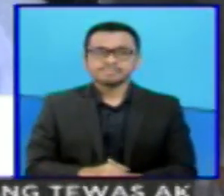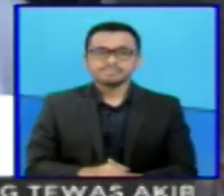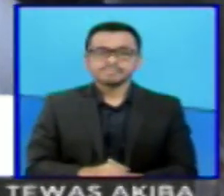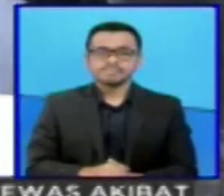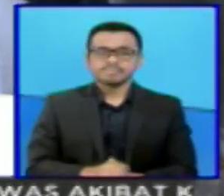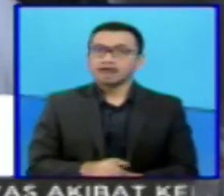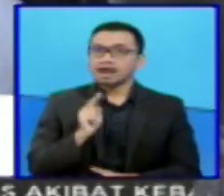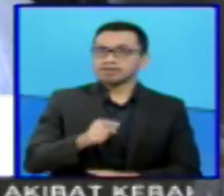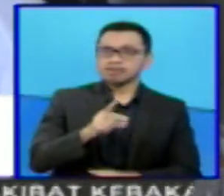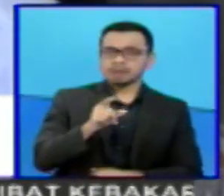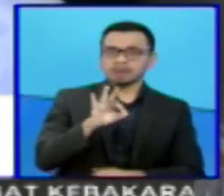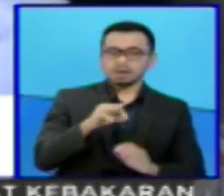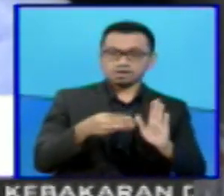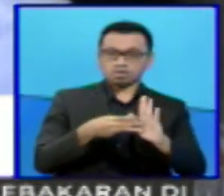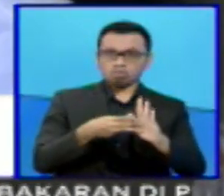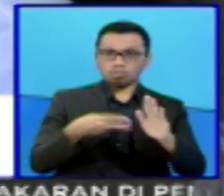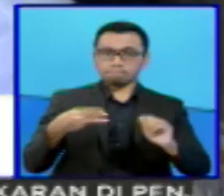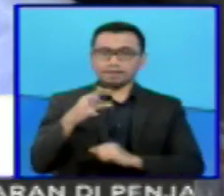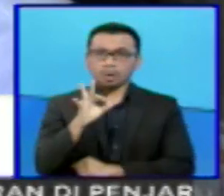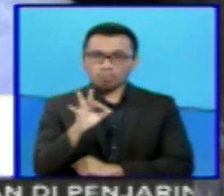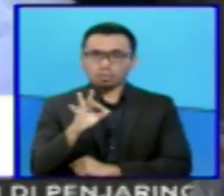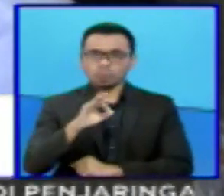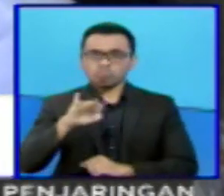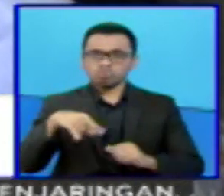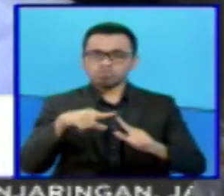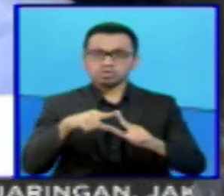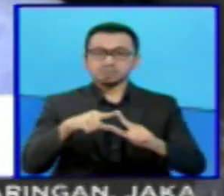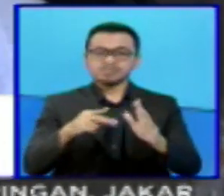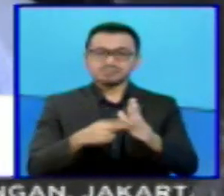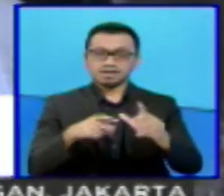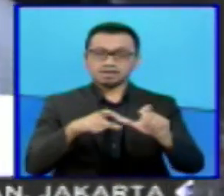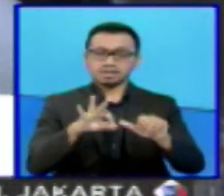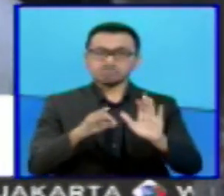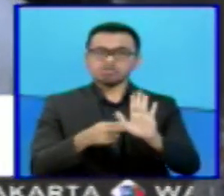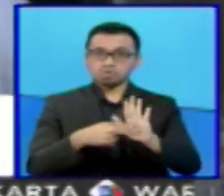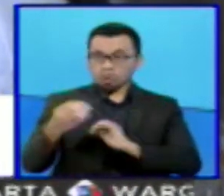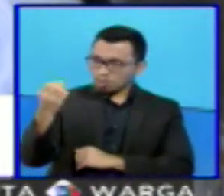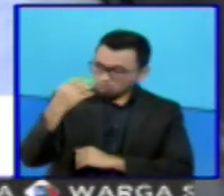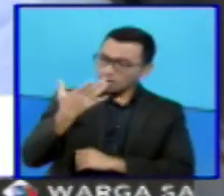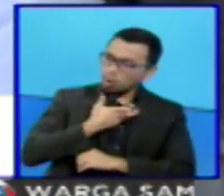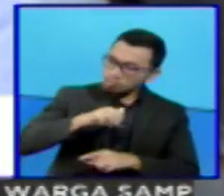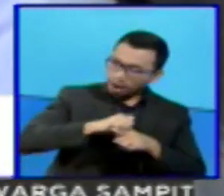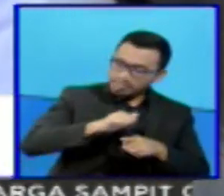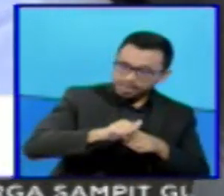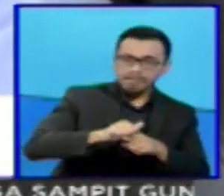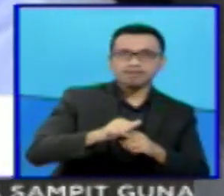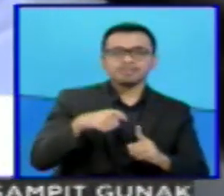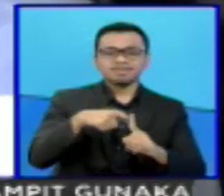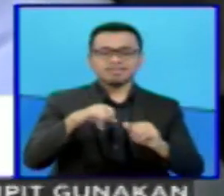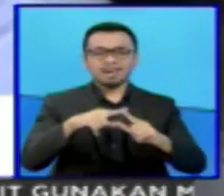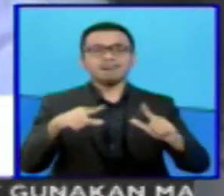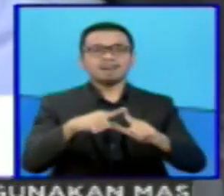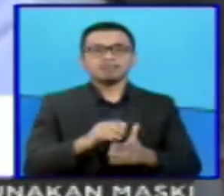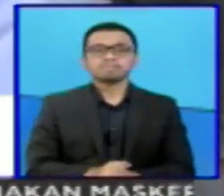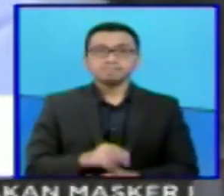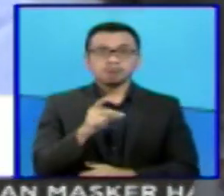Romeo Johnson itu dia kayak mau ngelatih Kiara gitu. Tapi Kiara nyanyi, Romeo